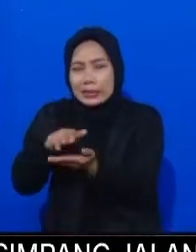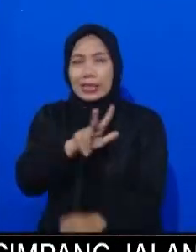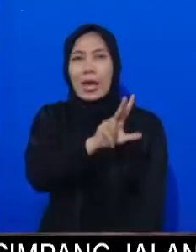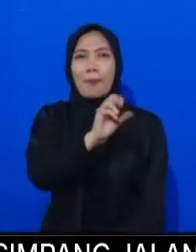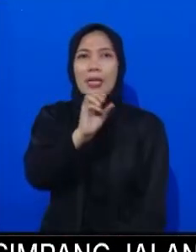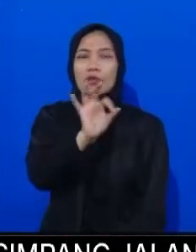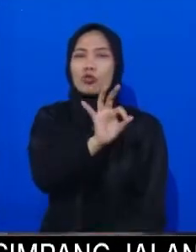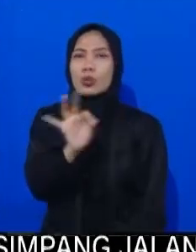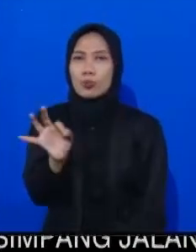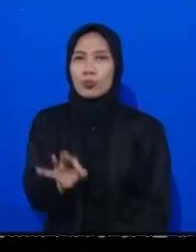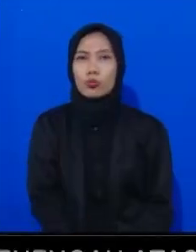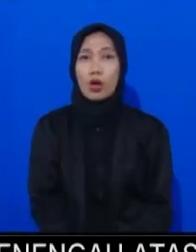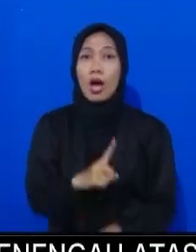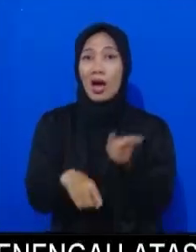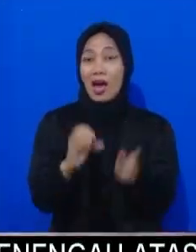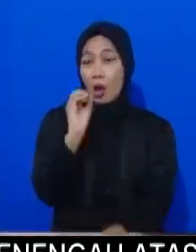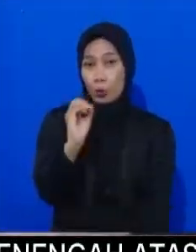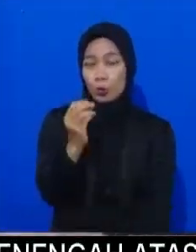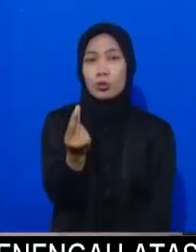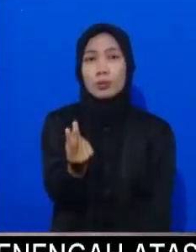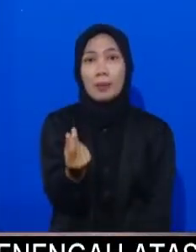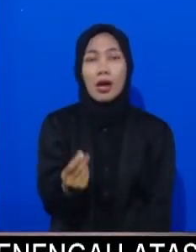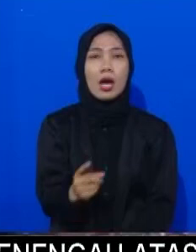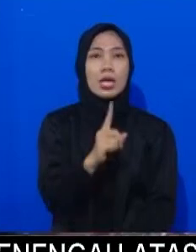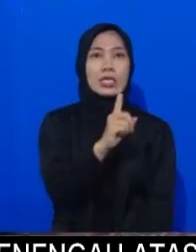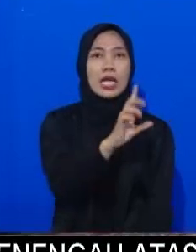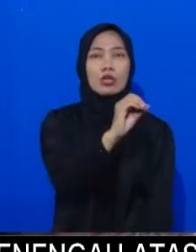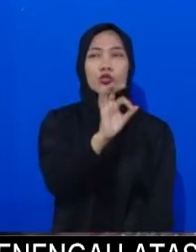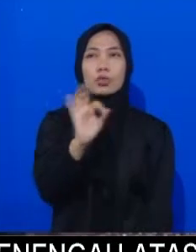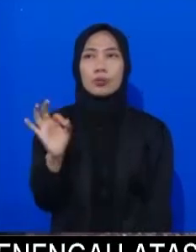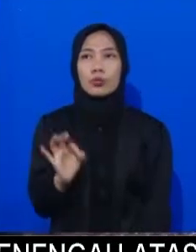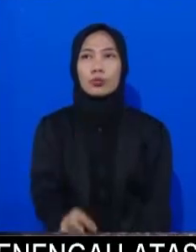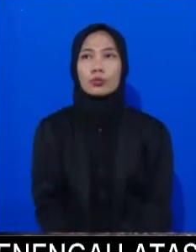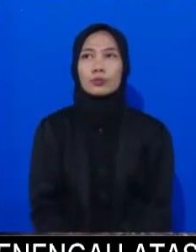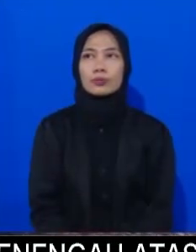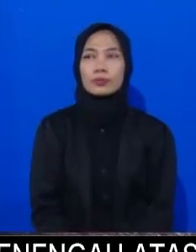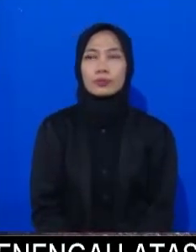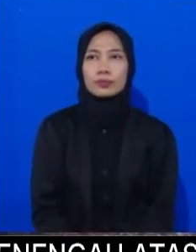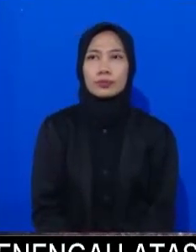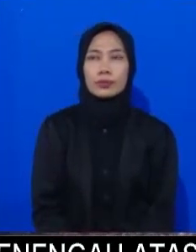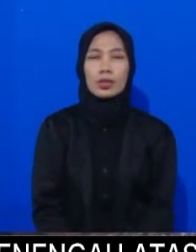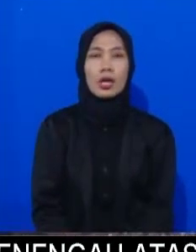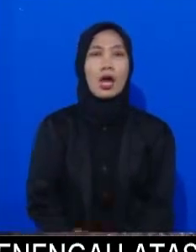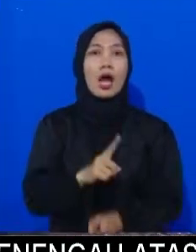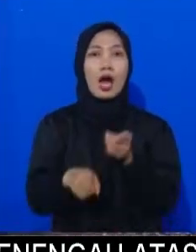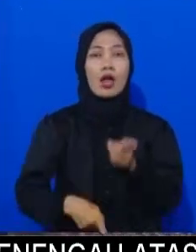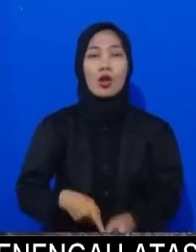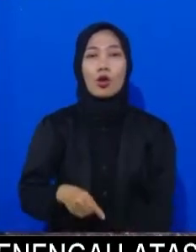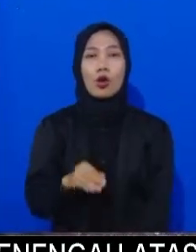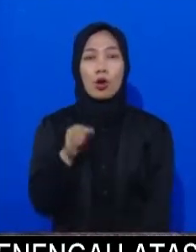rupiah per pasang dan telurnya 100 ribu rupiah per butir. Anakan usia 1 bulan kita